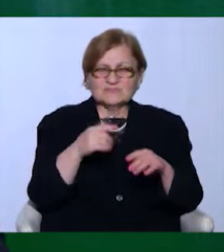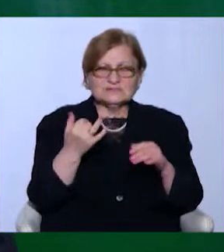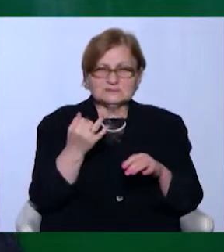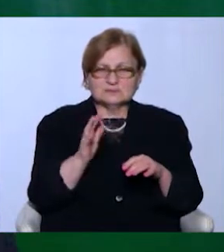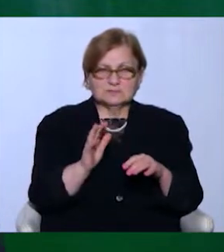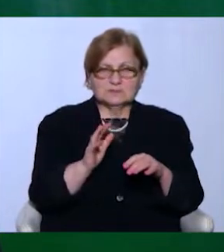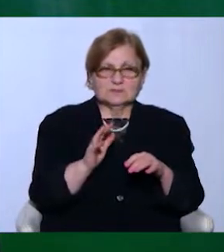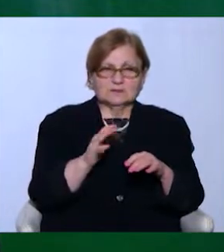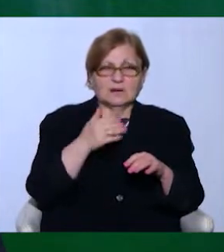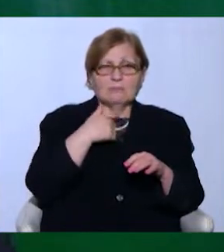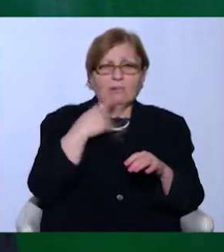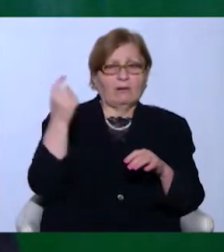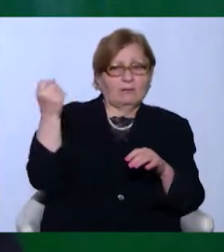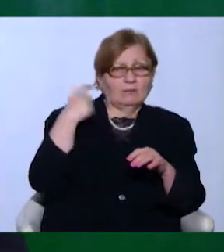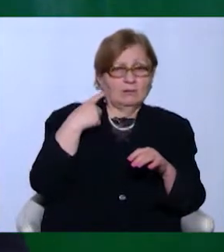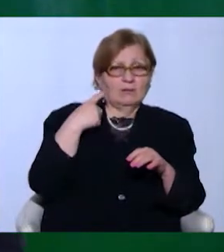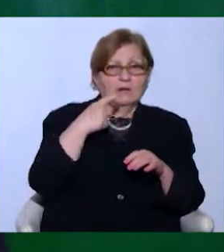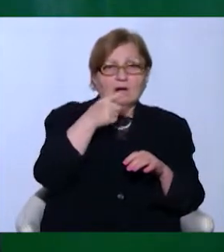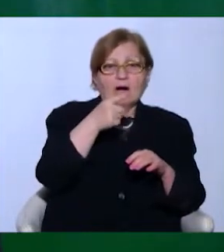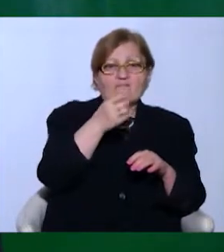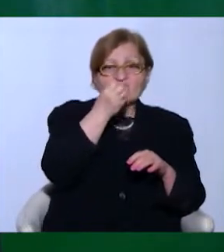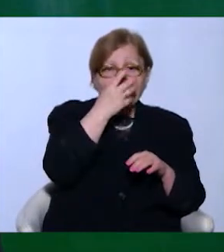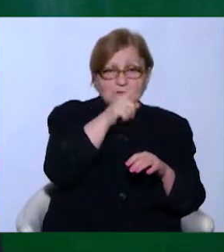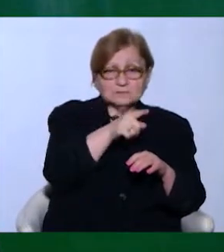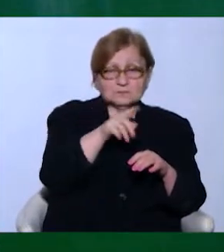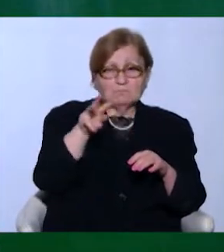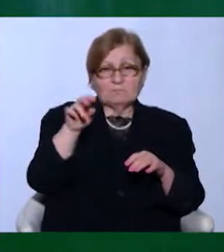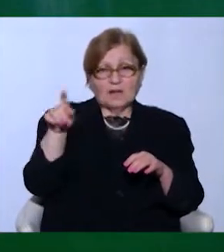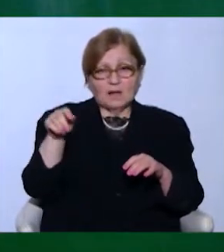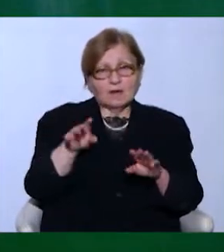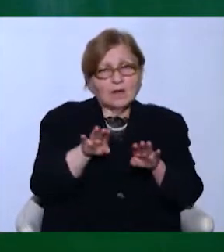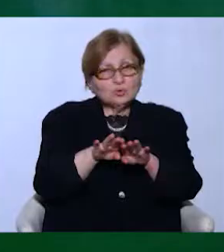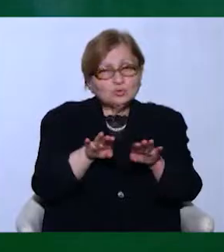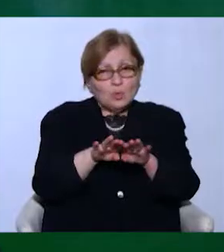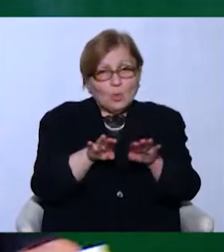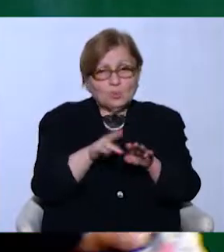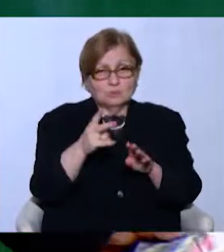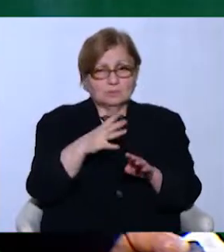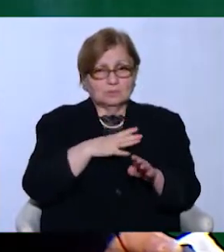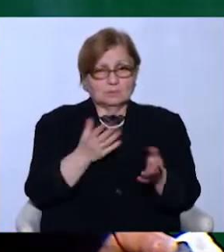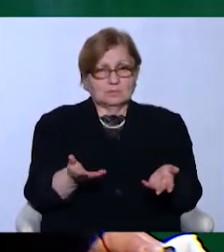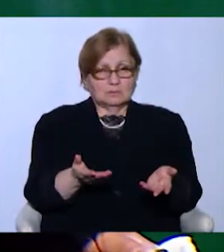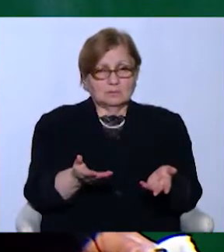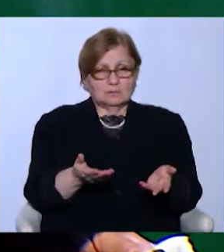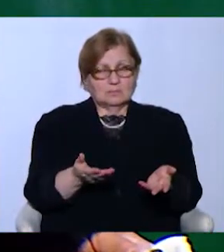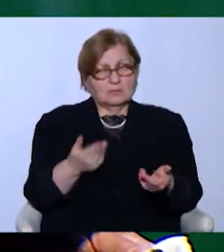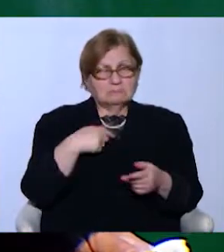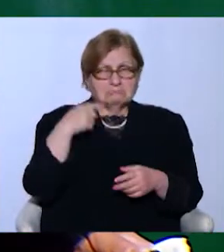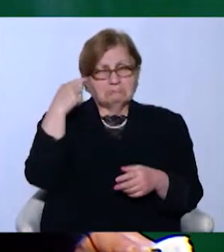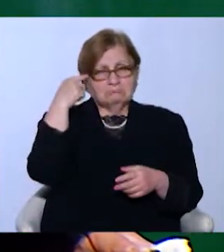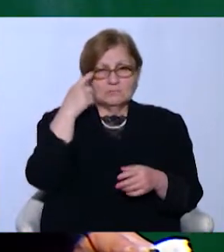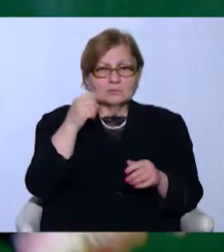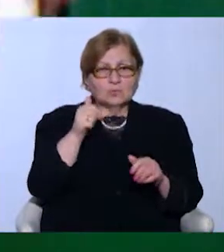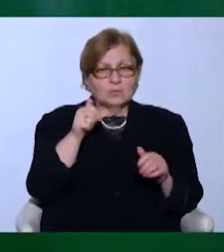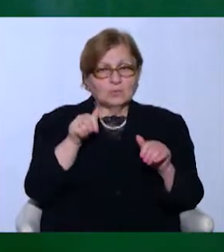საკითხი. მეუბნებიან, რომ ვარდები და მეხაკები უნდა იყოს ერთი და იგივე რაოდენობა. შეიძლება ეს საკითხი ესე გადამეწყვიტა მე.